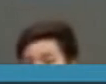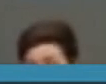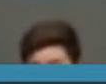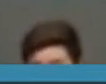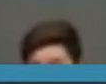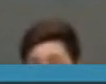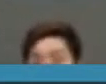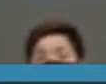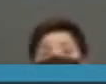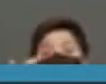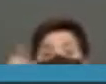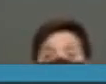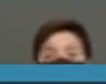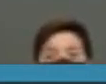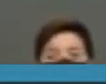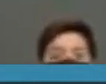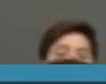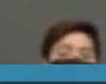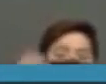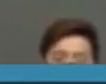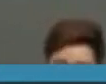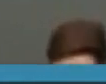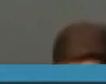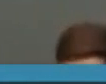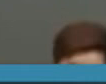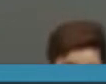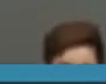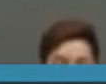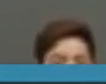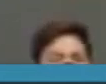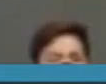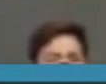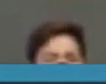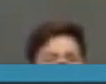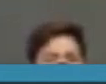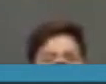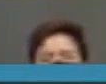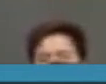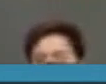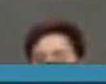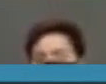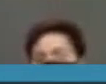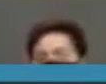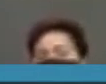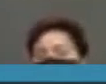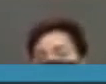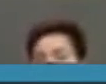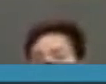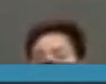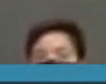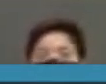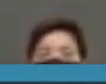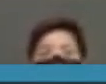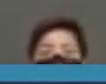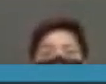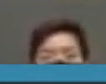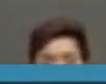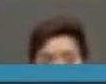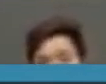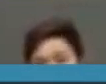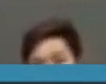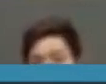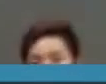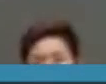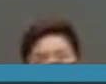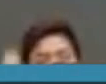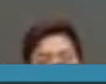รลดลงเป็น0 ทั้งนี้หากประชาชนพบเบาะแสการกระทำความผิดหรือสงสัยในการระบาดของโรคต่างๆในสัตว์สาม